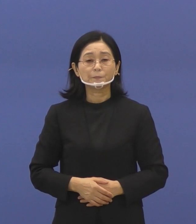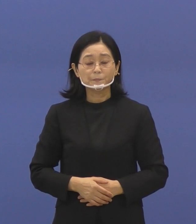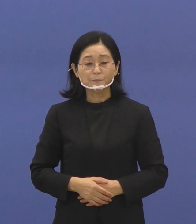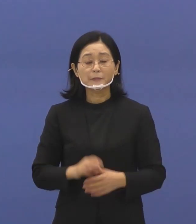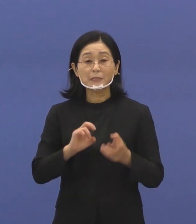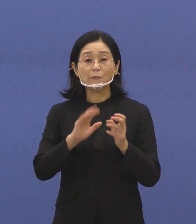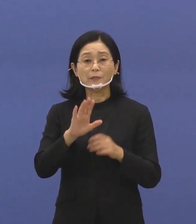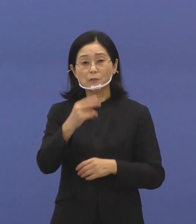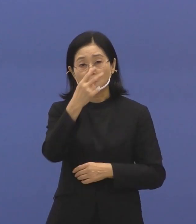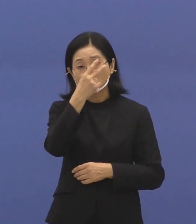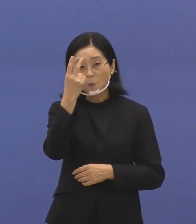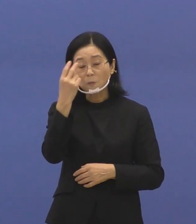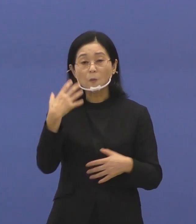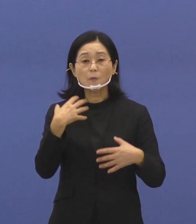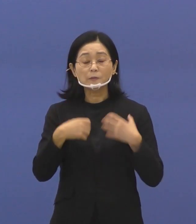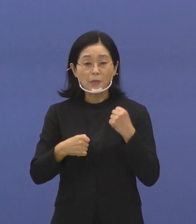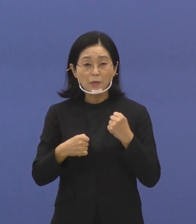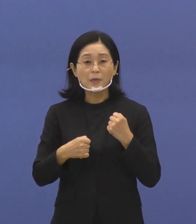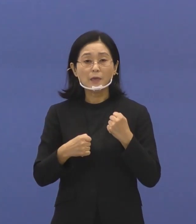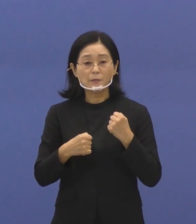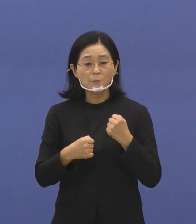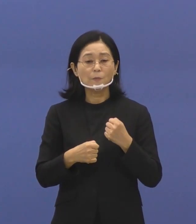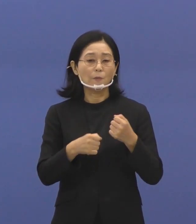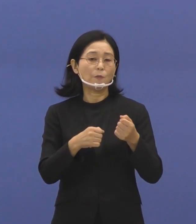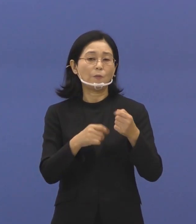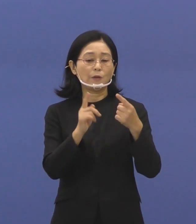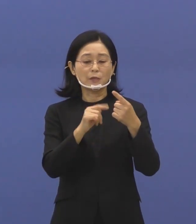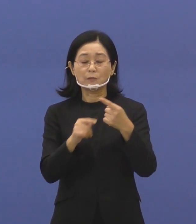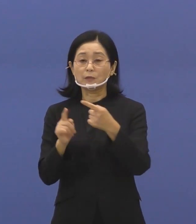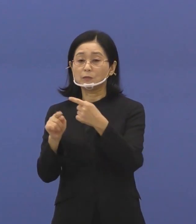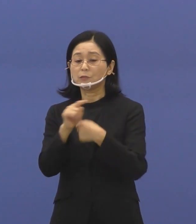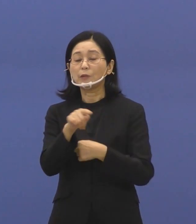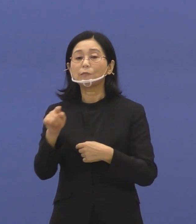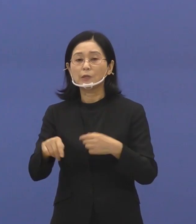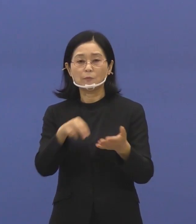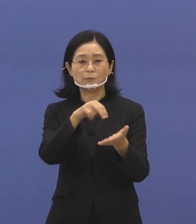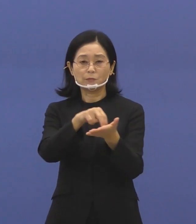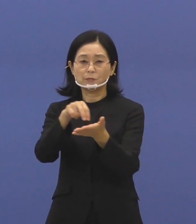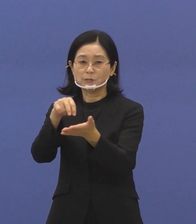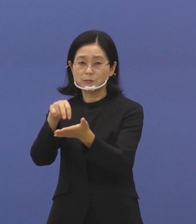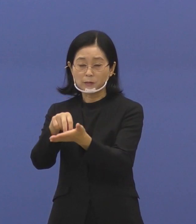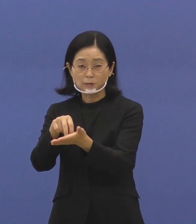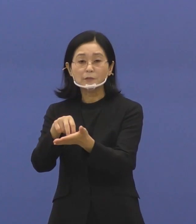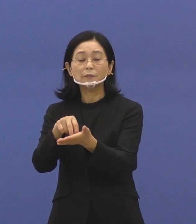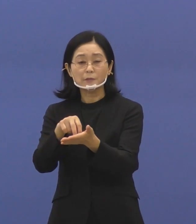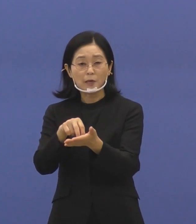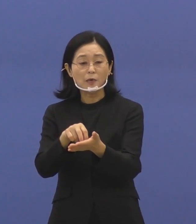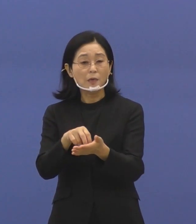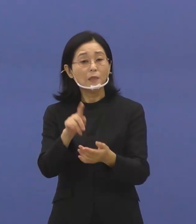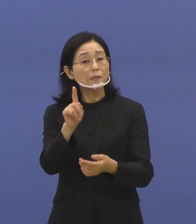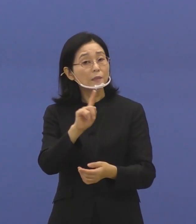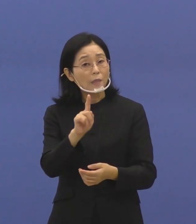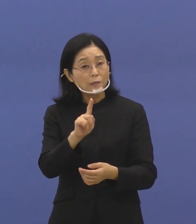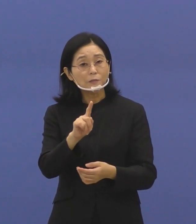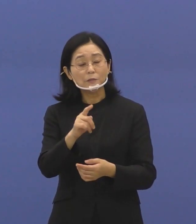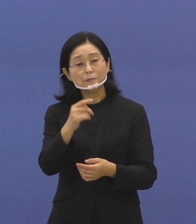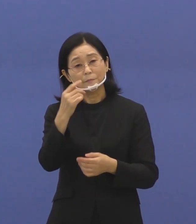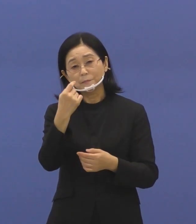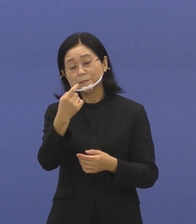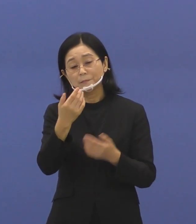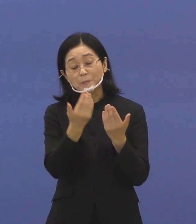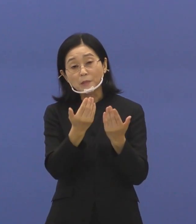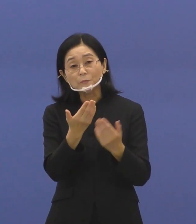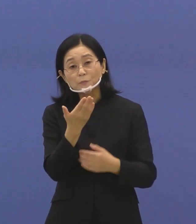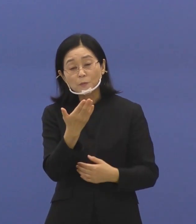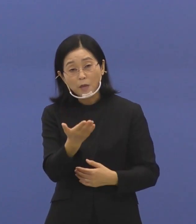人一人の視点に立ってそれぞれ主体的に何をどう学ぶか、そ